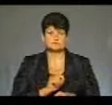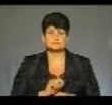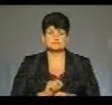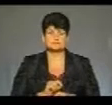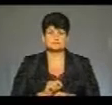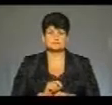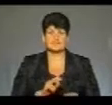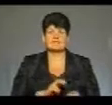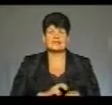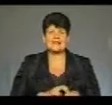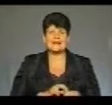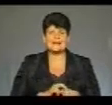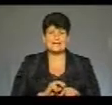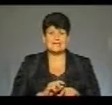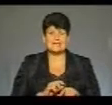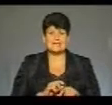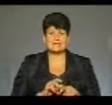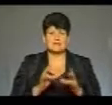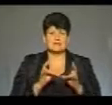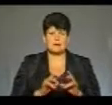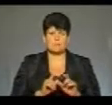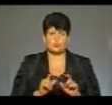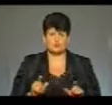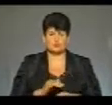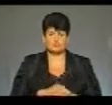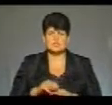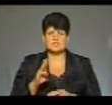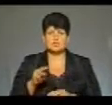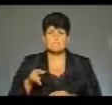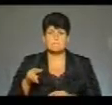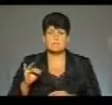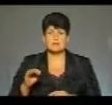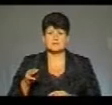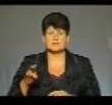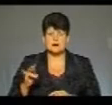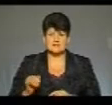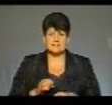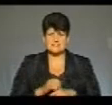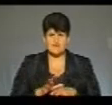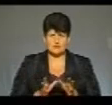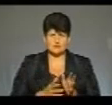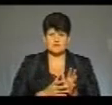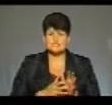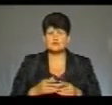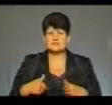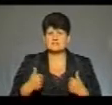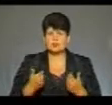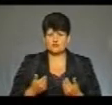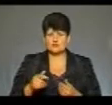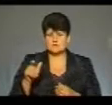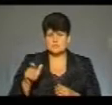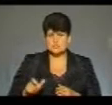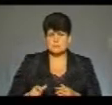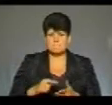від лікаря травмпункту по вулиці Шпитальній про те, що з рваною раною кісті до них звернувся